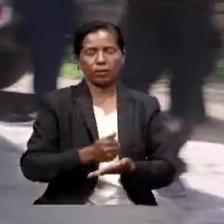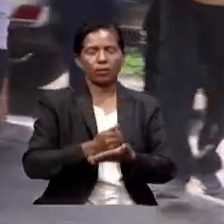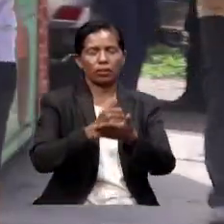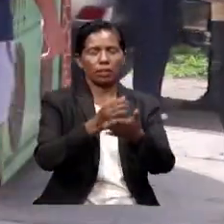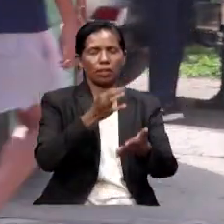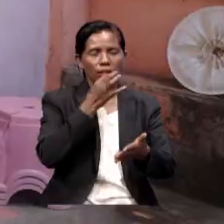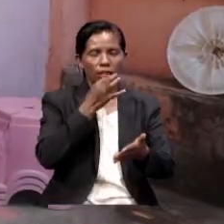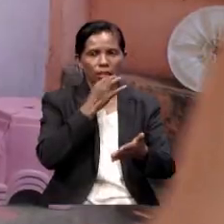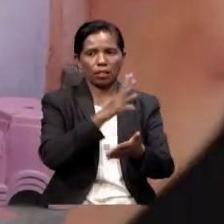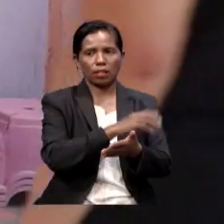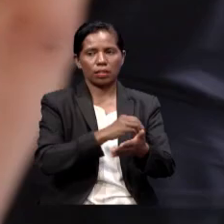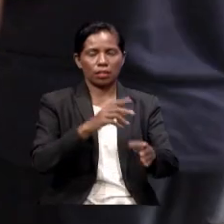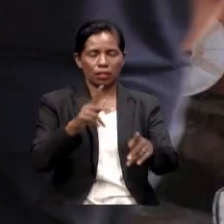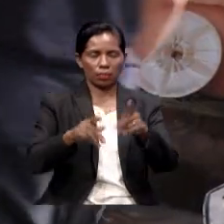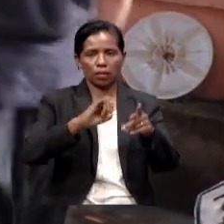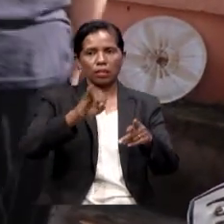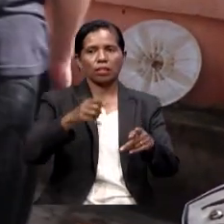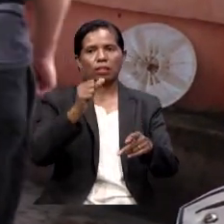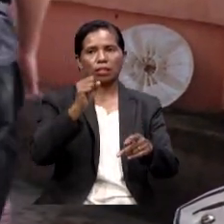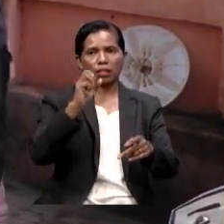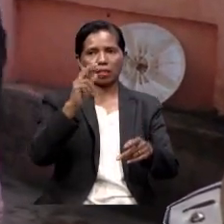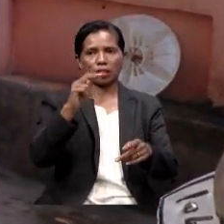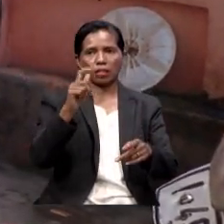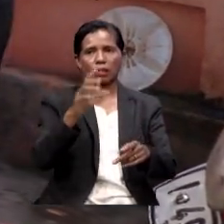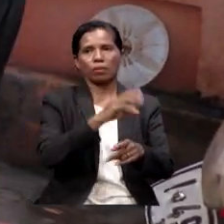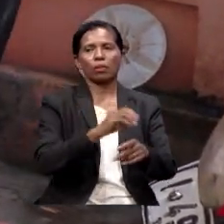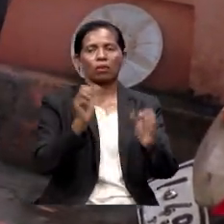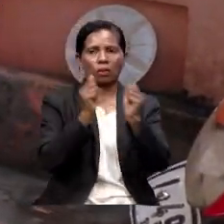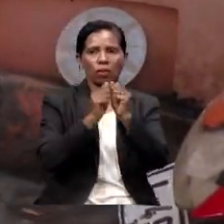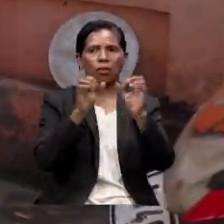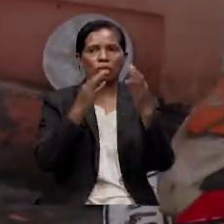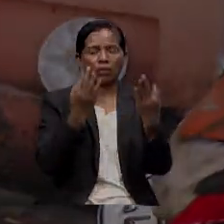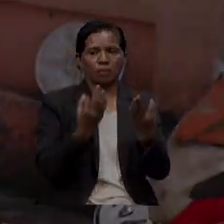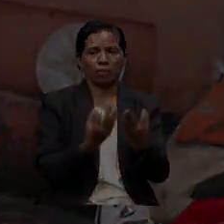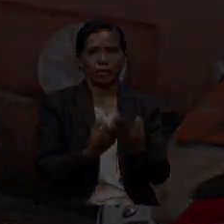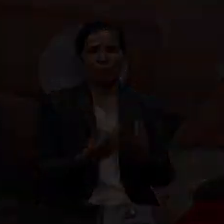necessidade básica ba pintor Jacinto Batista ho família. Jimmy Fernandes, GMN.